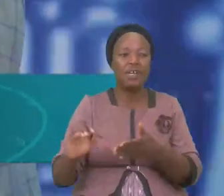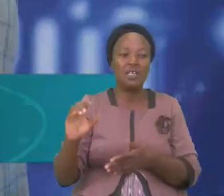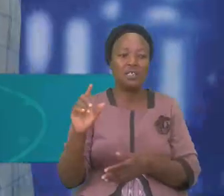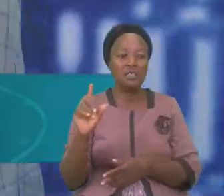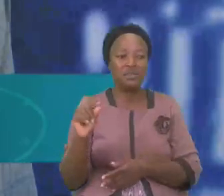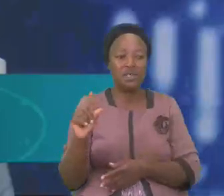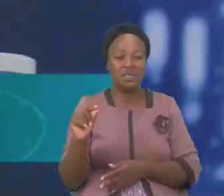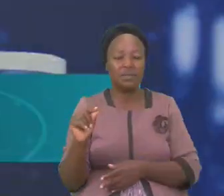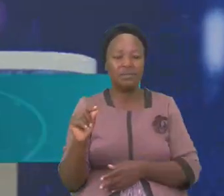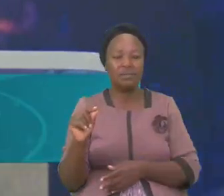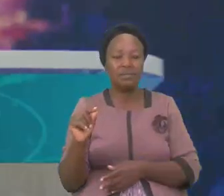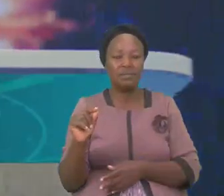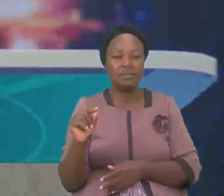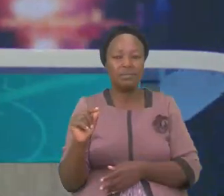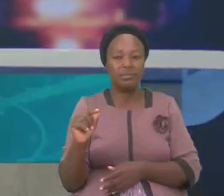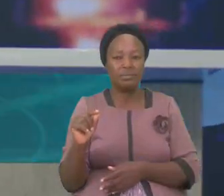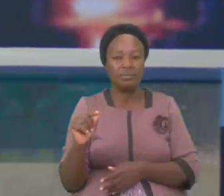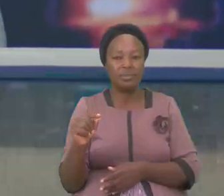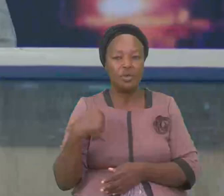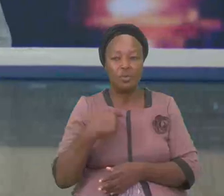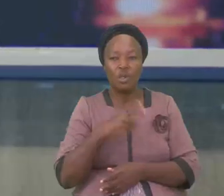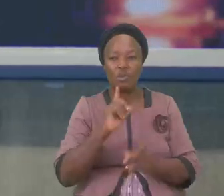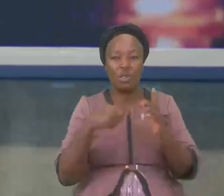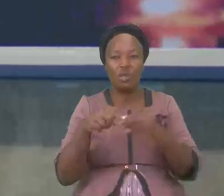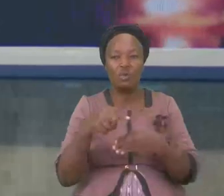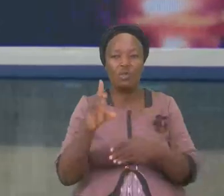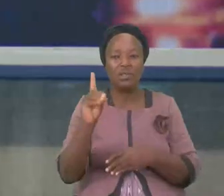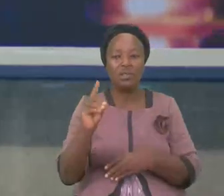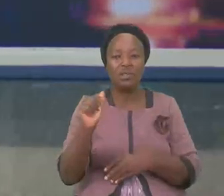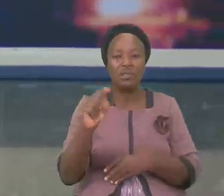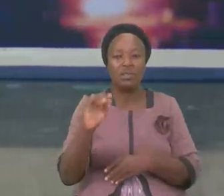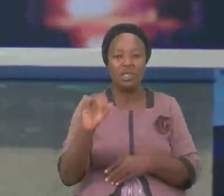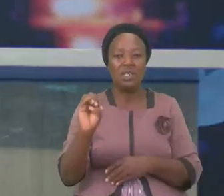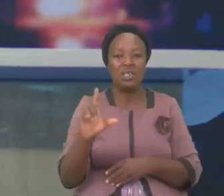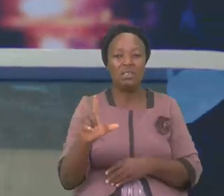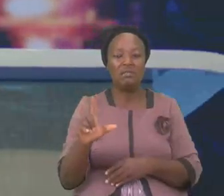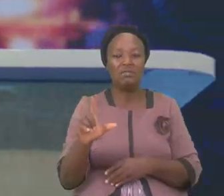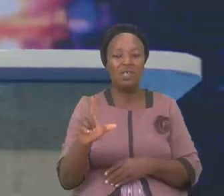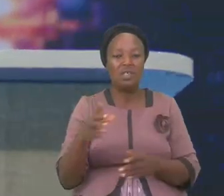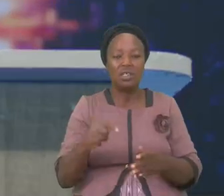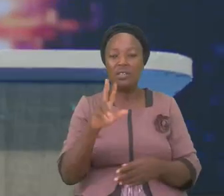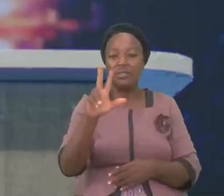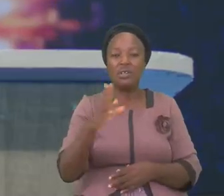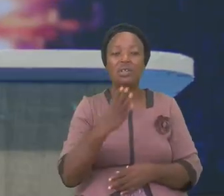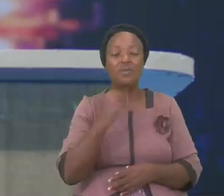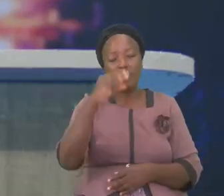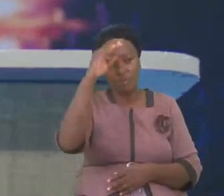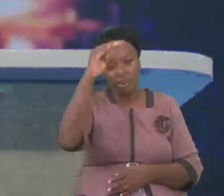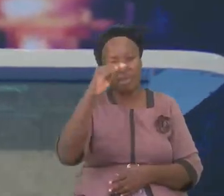Nous lisons le verset 20. Nous parlons de Daniel, de Shadrach, Meshach et